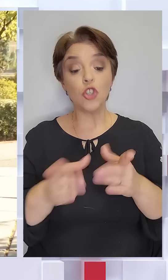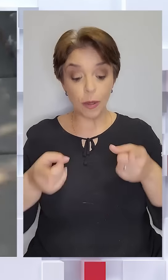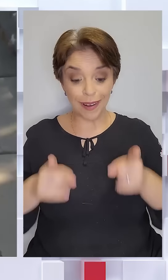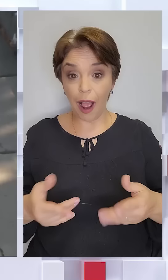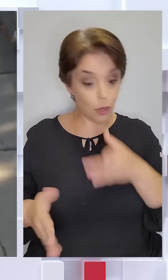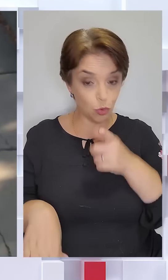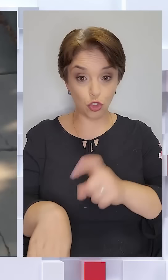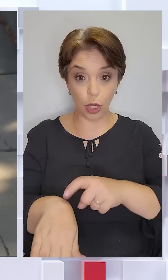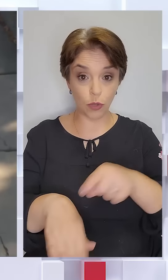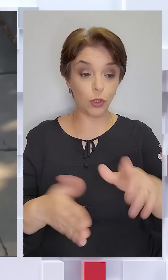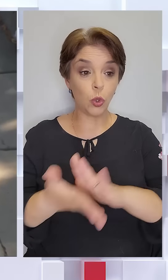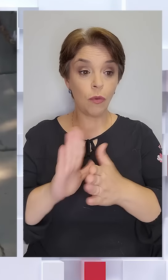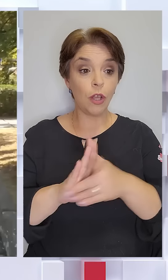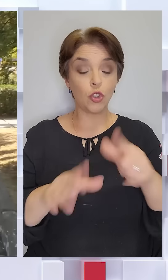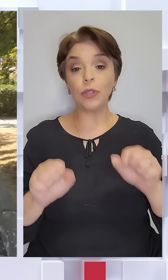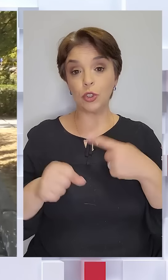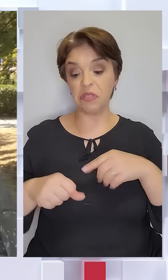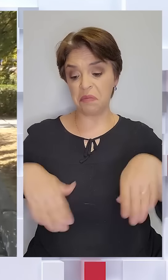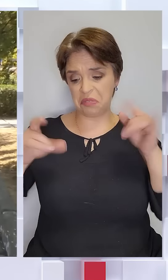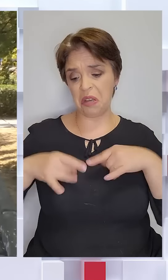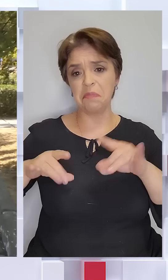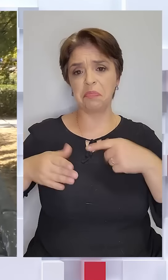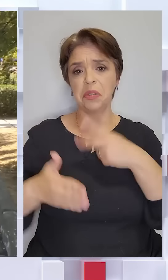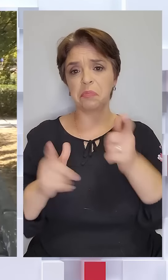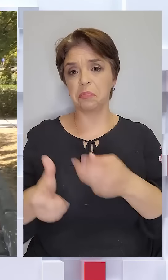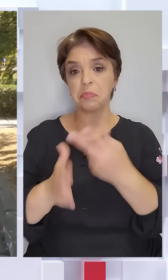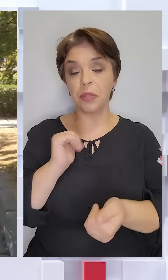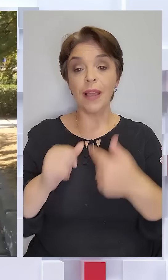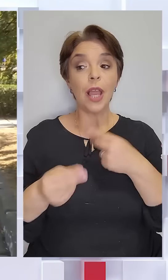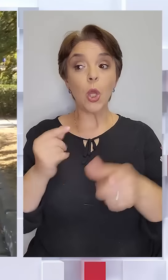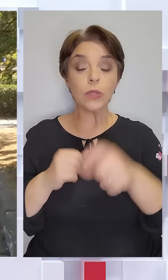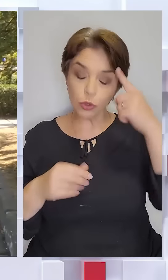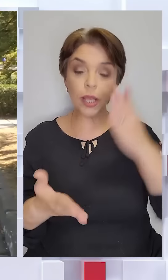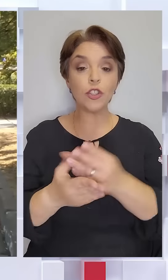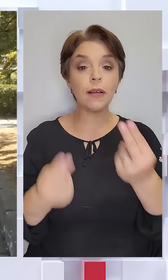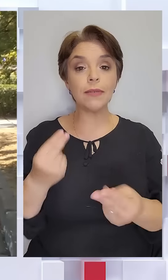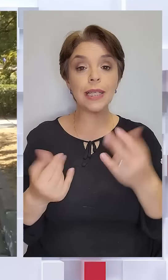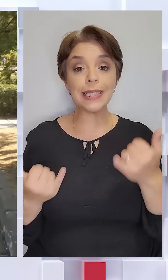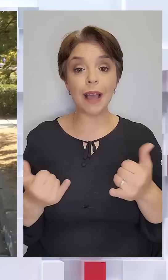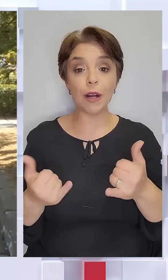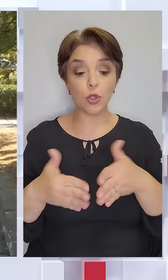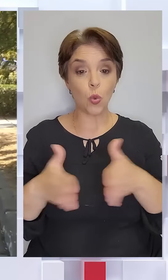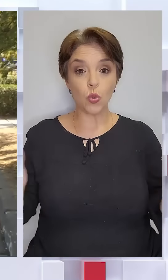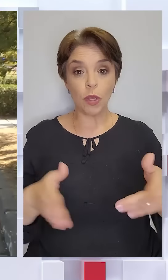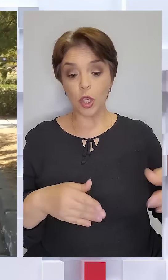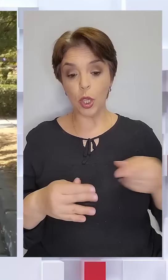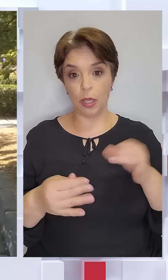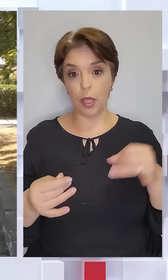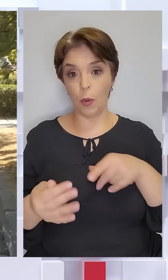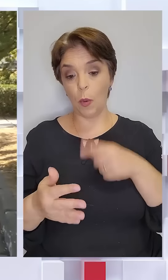реального часу. Вони домовляються, що вони здають матч. І люди знають, що є вже гравці, які зараз розтупляться і пропустять два